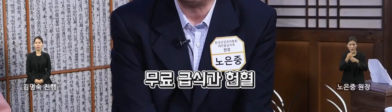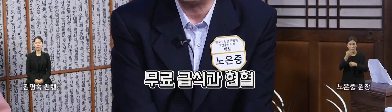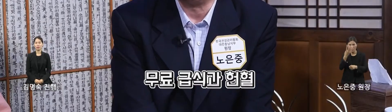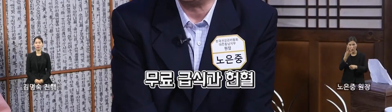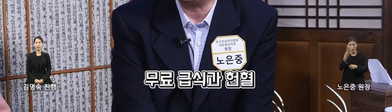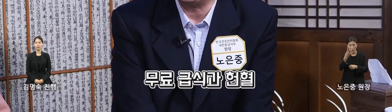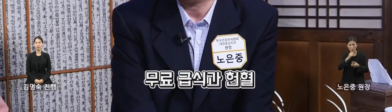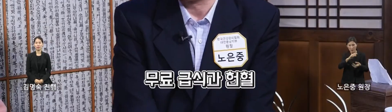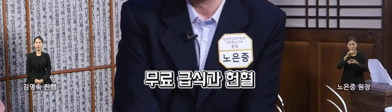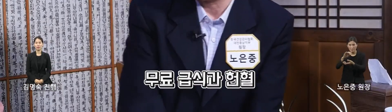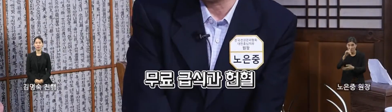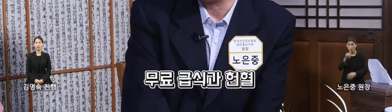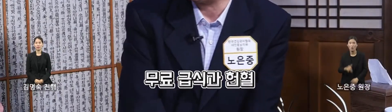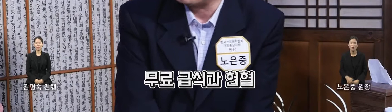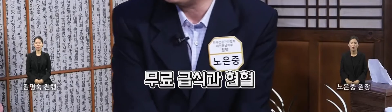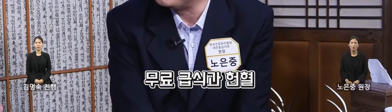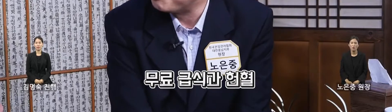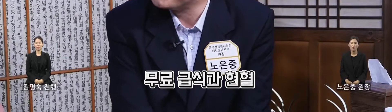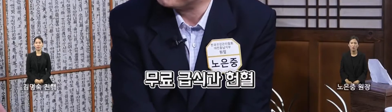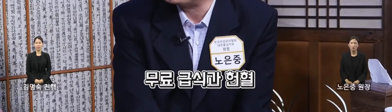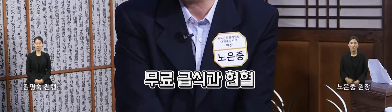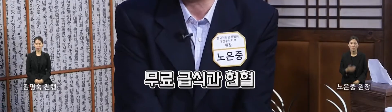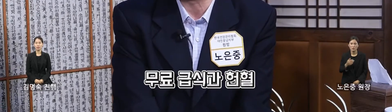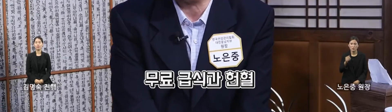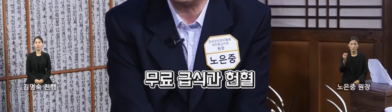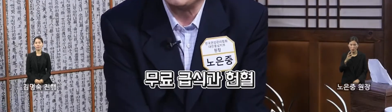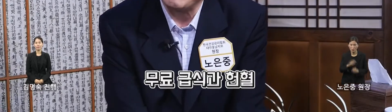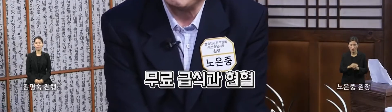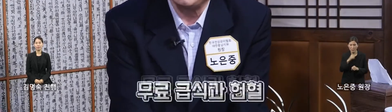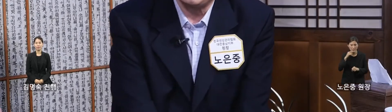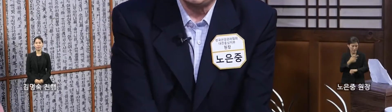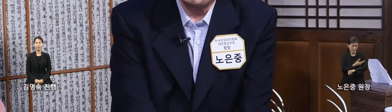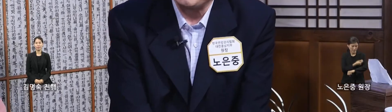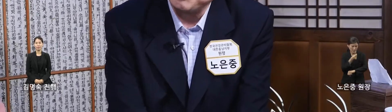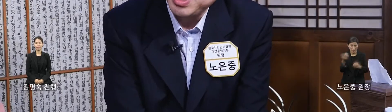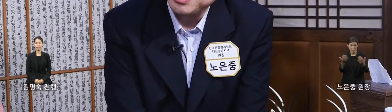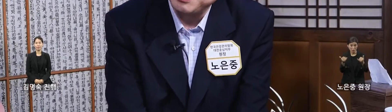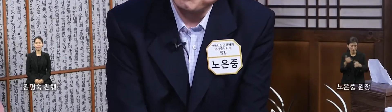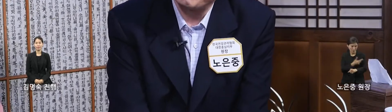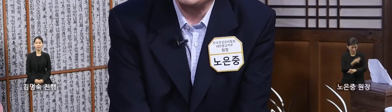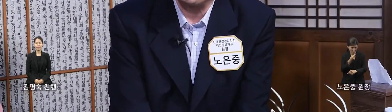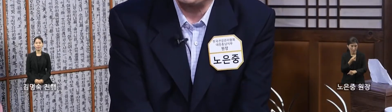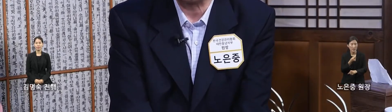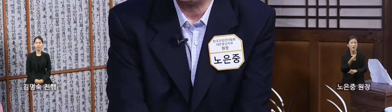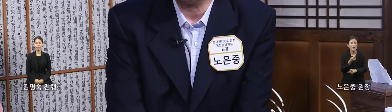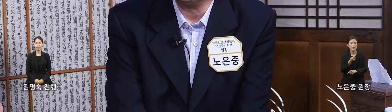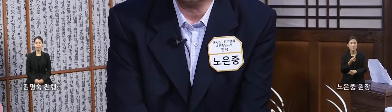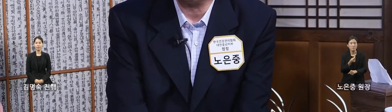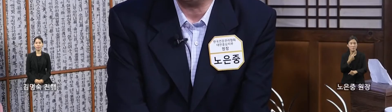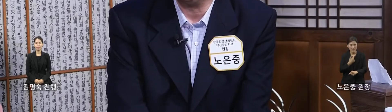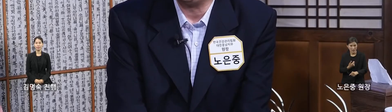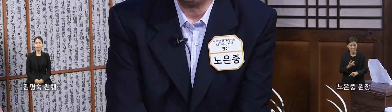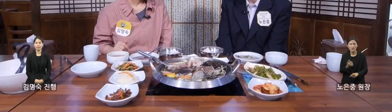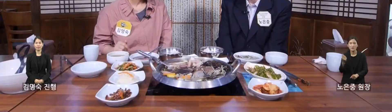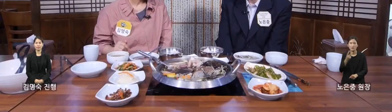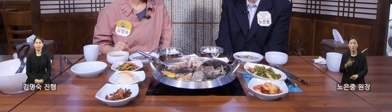그다음에 우리 이제 특히 코로나 환경에서는 저희 헌혈도 하고 헌혈 직원들 헌혈도 하게 되고 그다음에 그